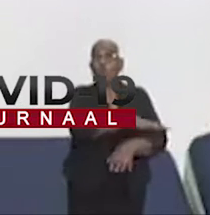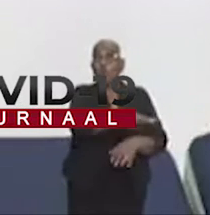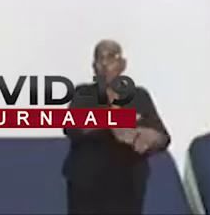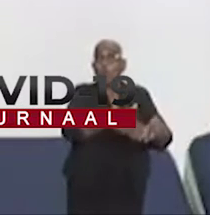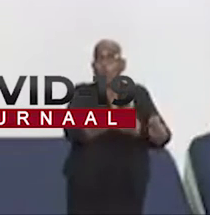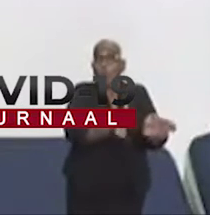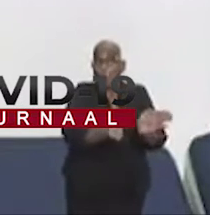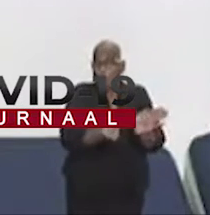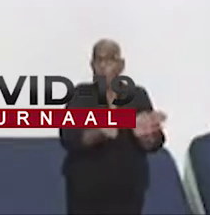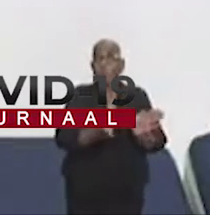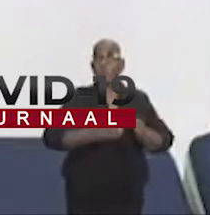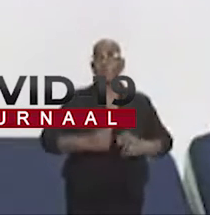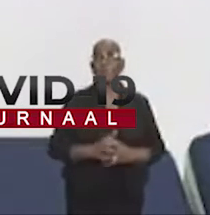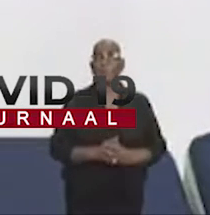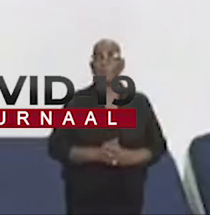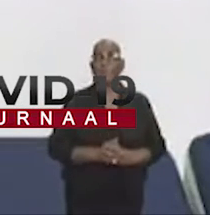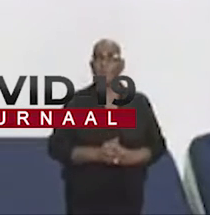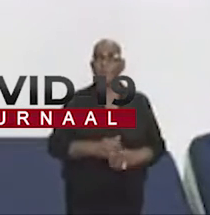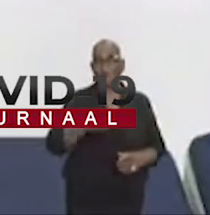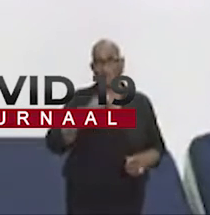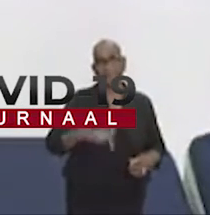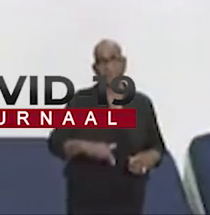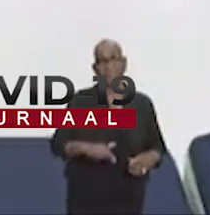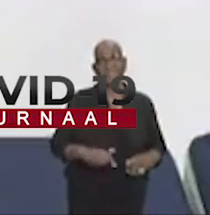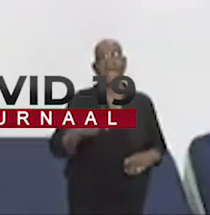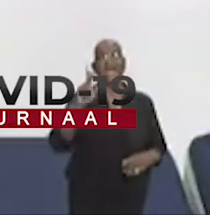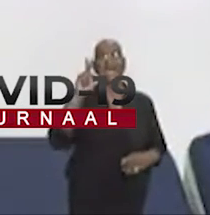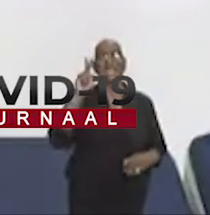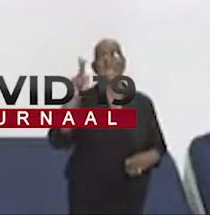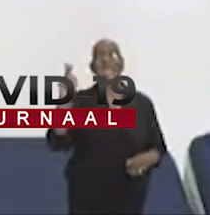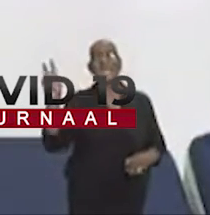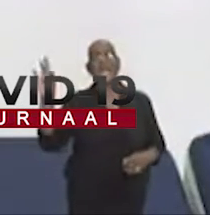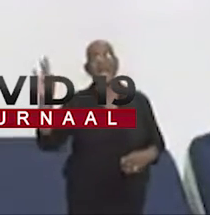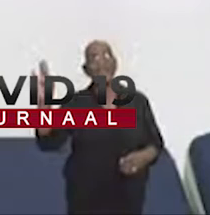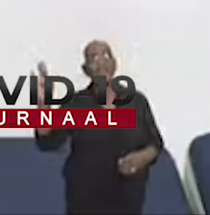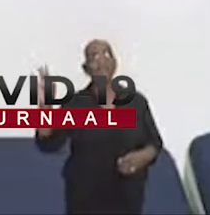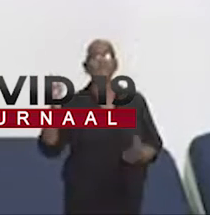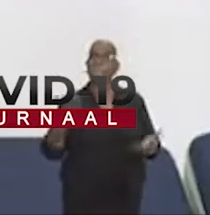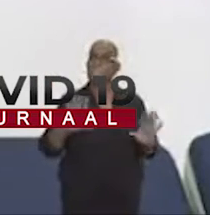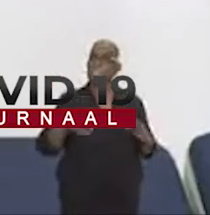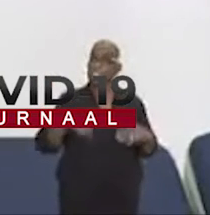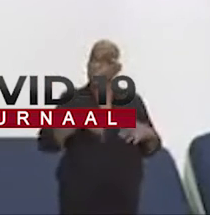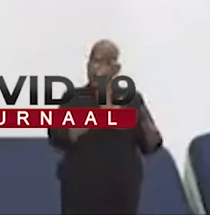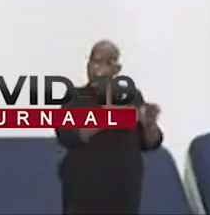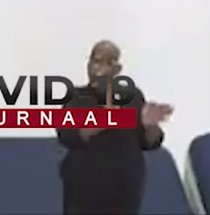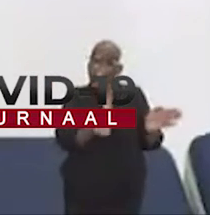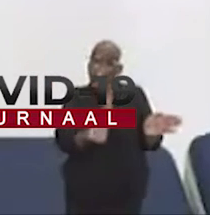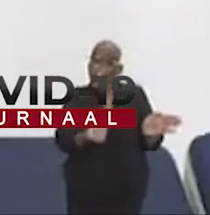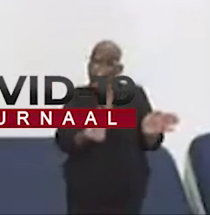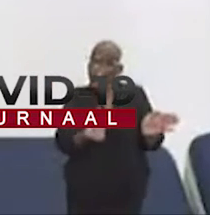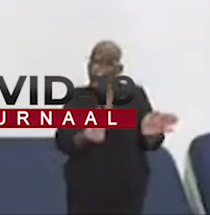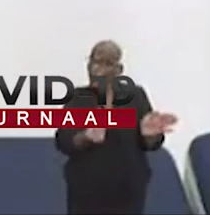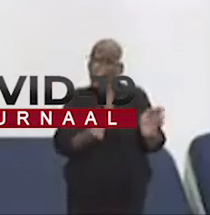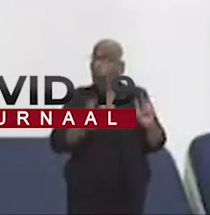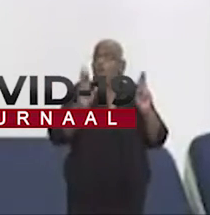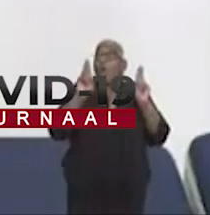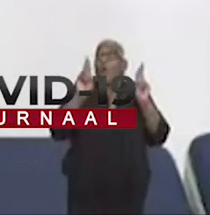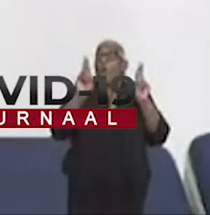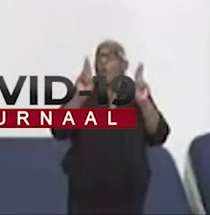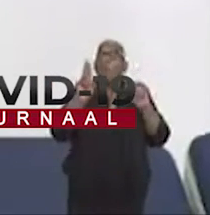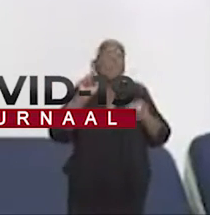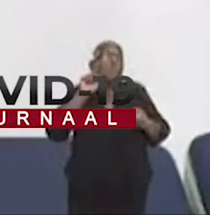met heel veel inspanning hebben KKF kunnen openen. Morgen hopelijk